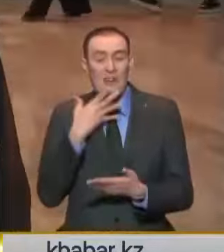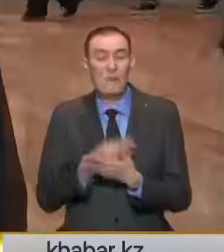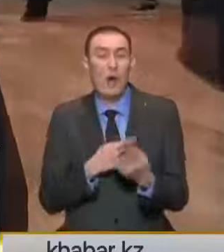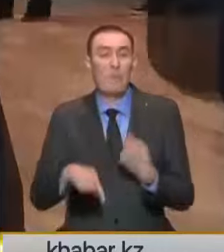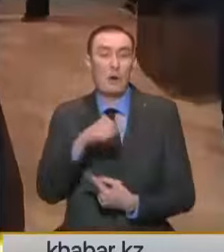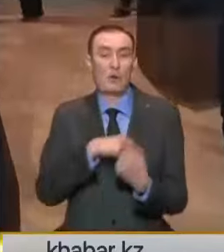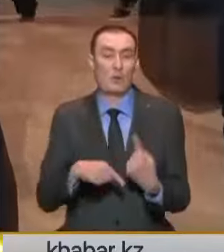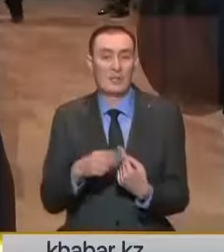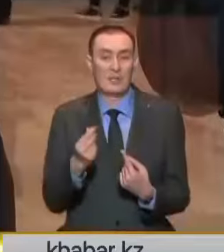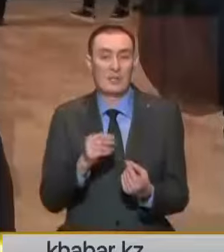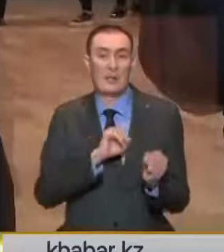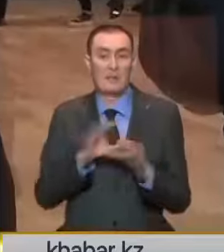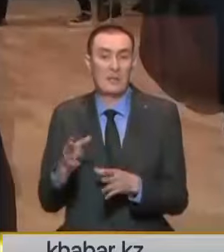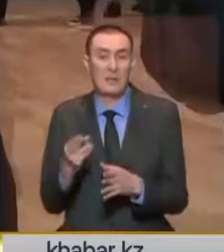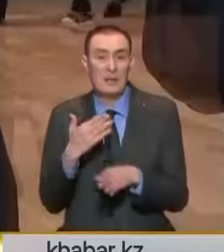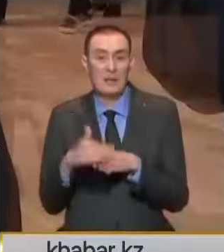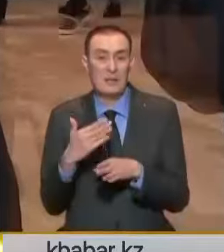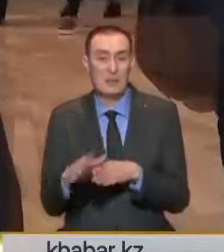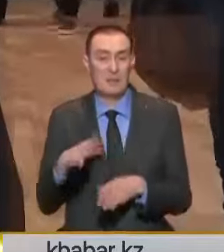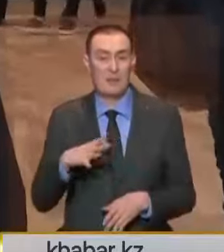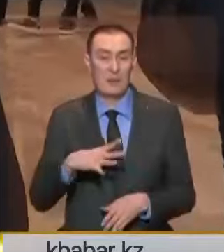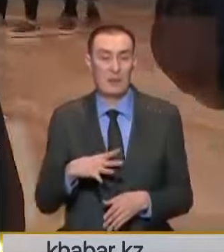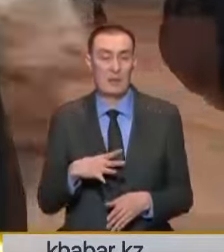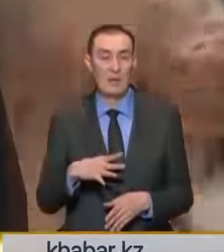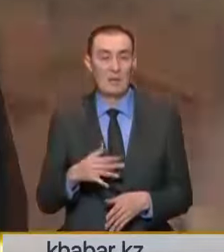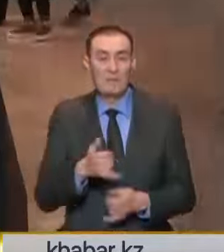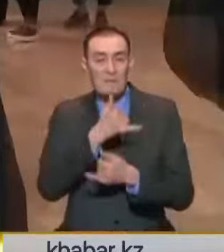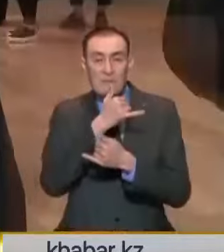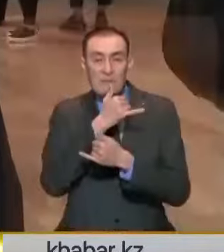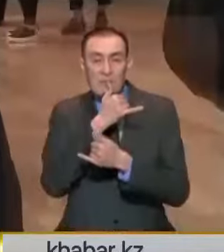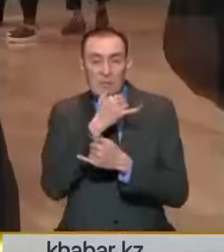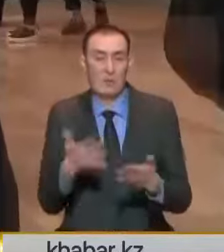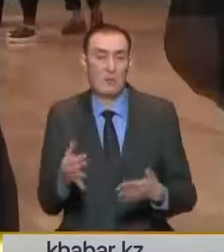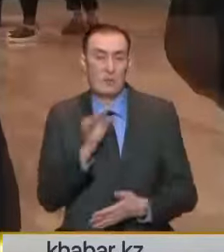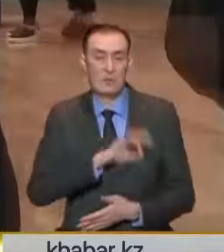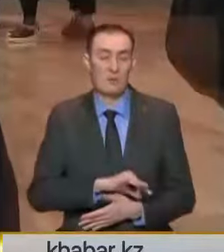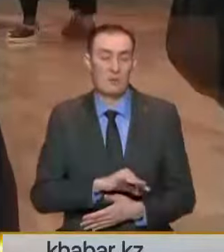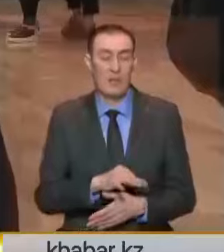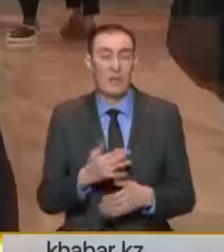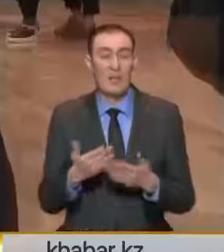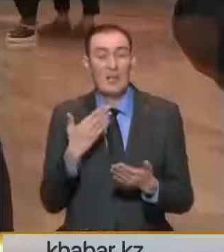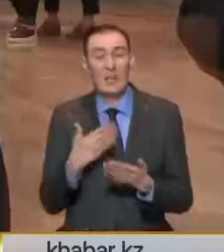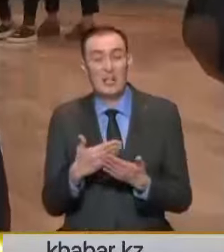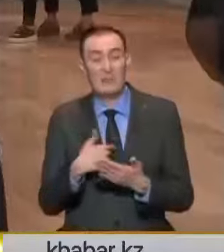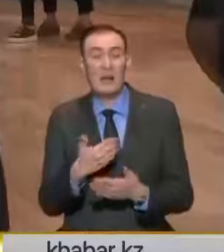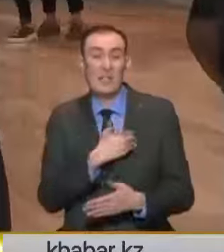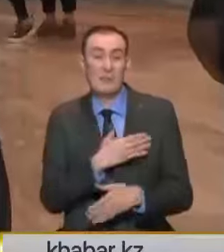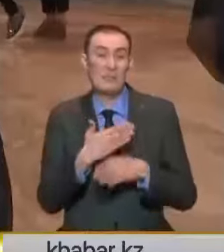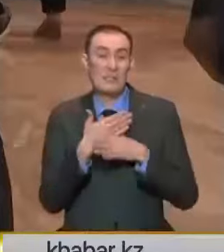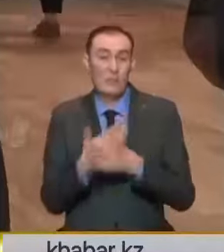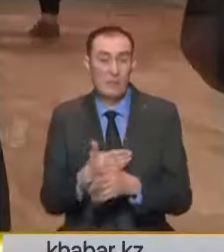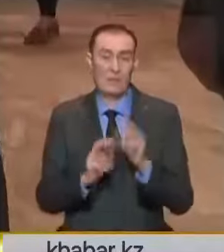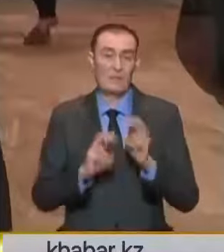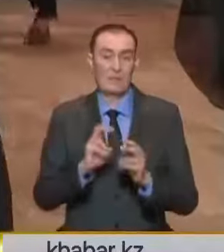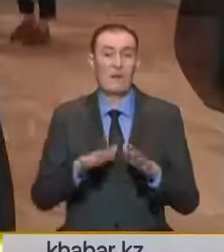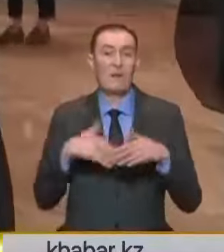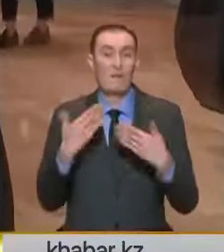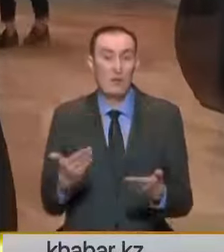И здесь эти кредиты становятся иногда даже неподъемные для кого-то бизнеса, поэтому вроде как бы мы стараемся стимулировать производство, говорим,